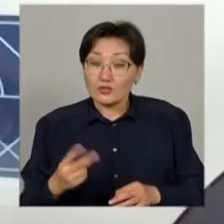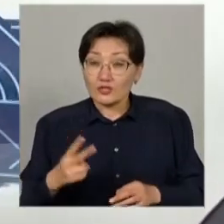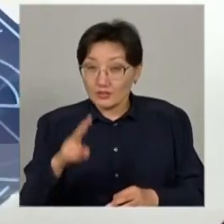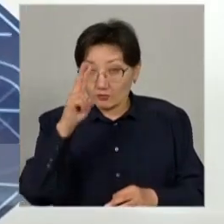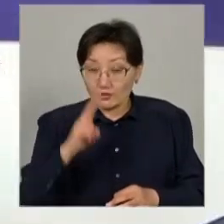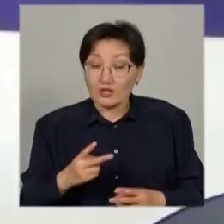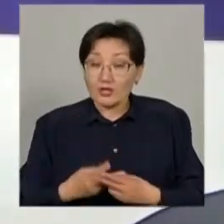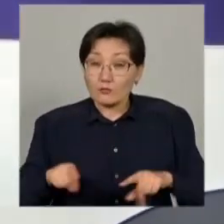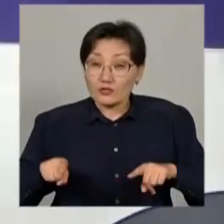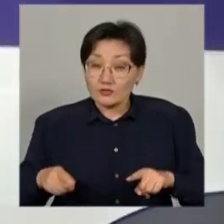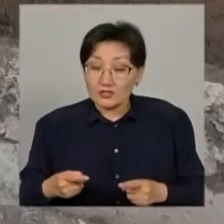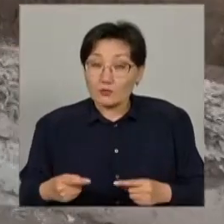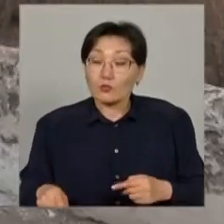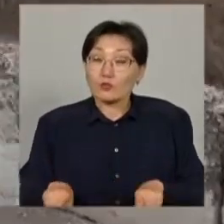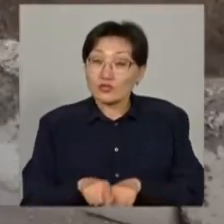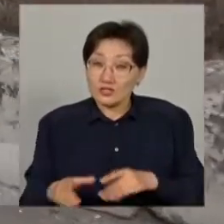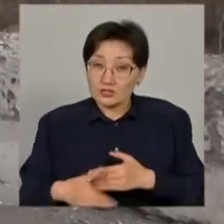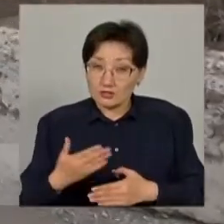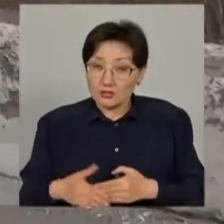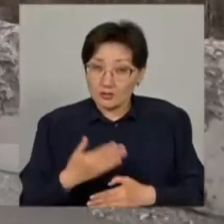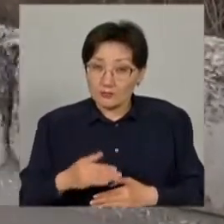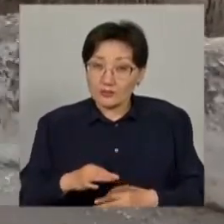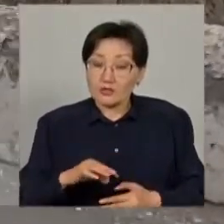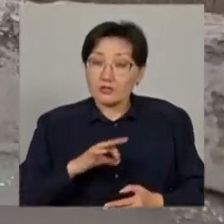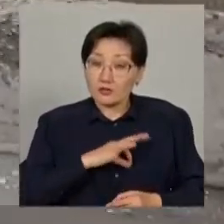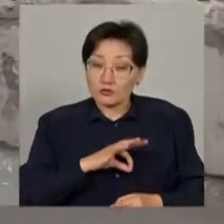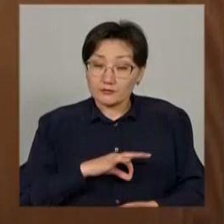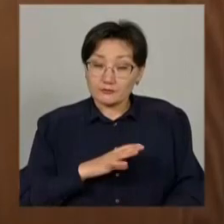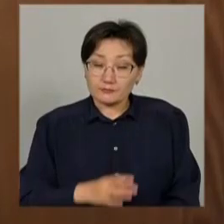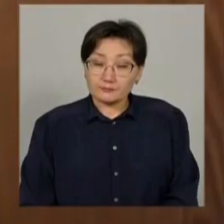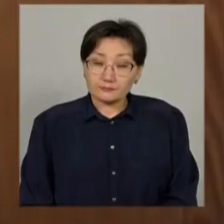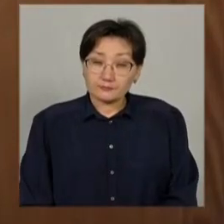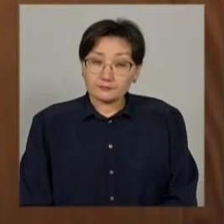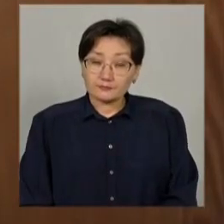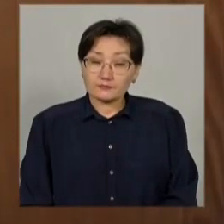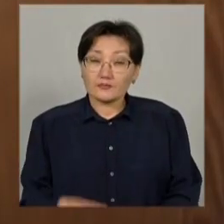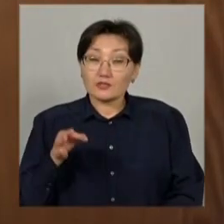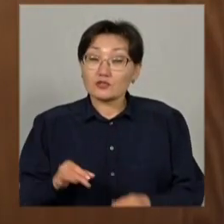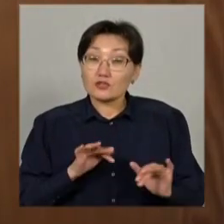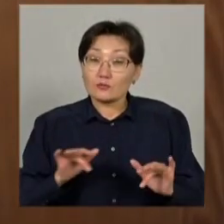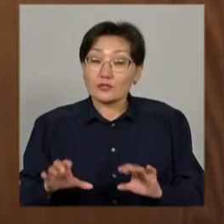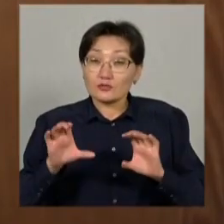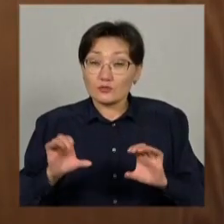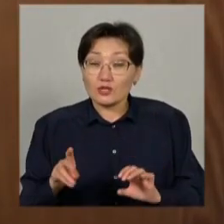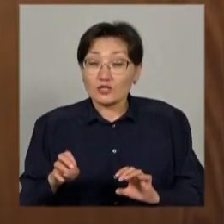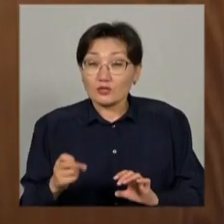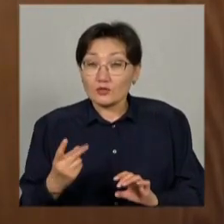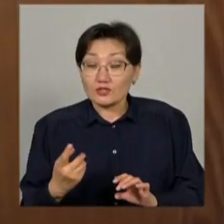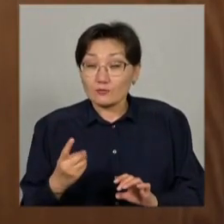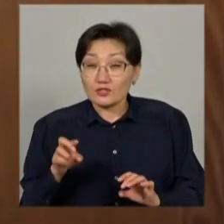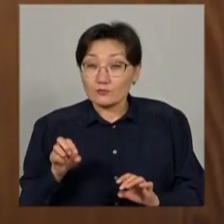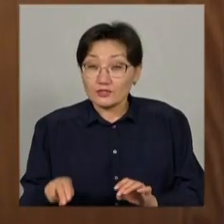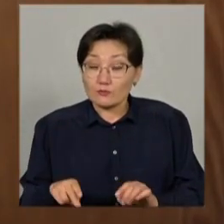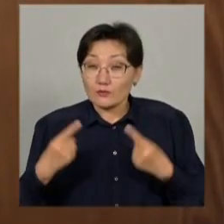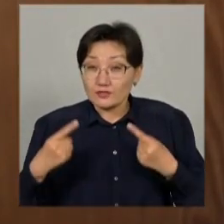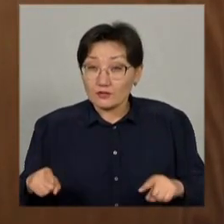айға қамауға алу түріндегі бұлтартпау шарасына санкция берген. қылмыстық процесті кодекстің 201-ші бабына сәйкес